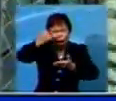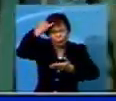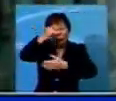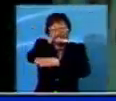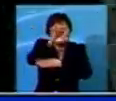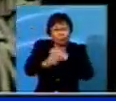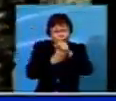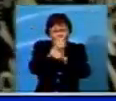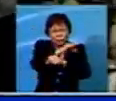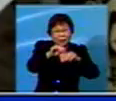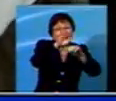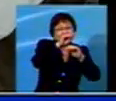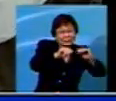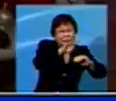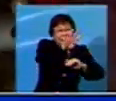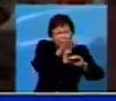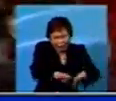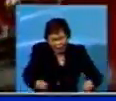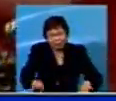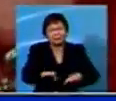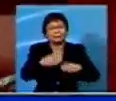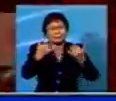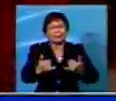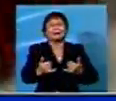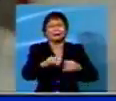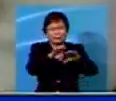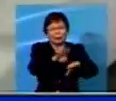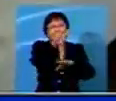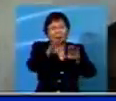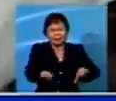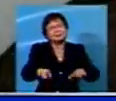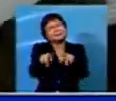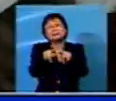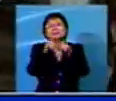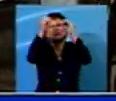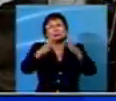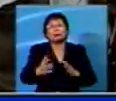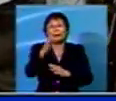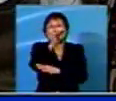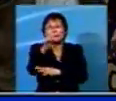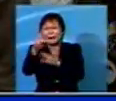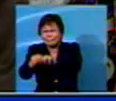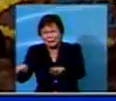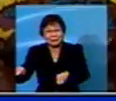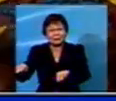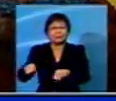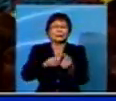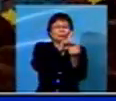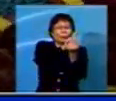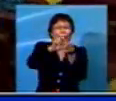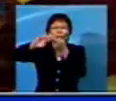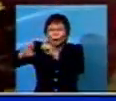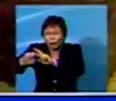termasuk mendidik empat daripada enam anaknya yang kini juga sebagai guru bagi bekas pelajarnya kesempatan bertemu Rakan